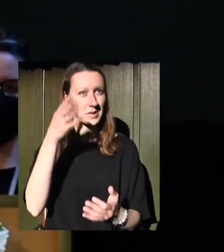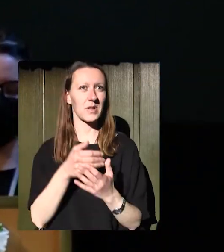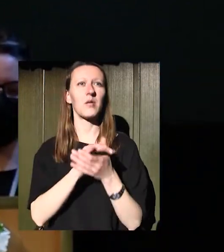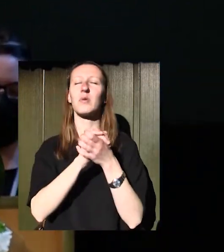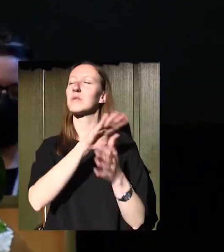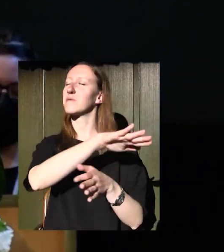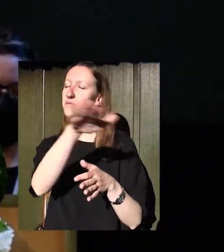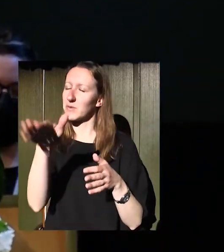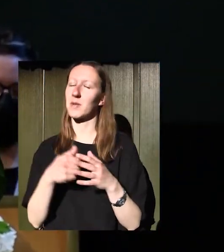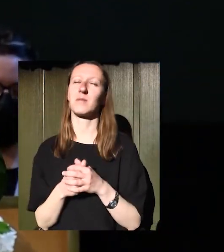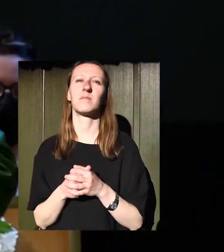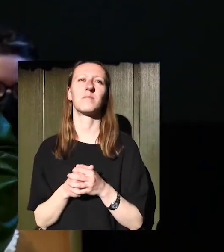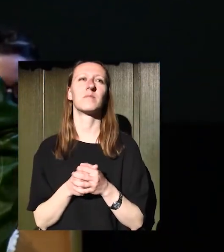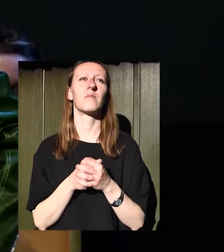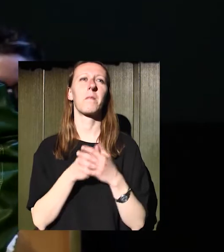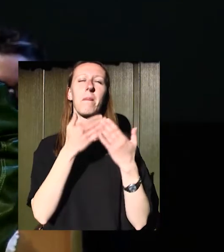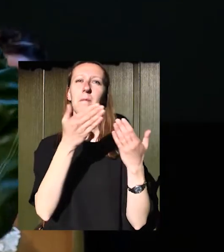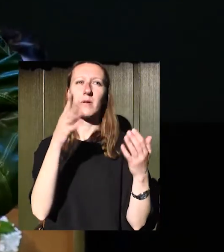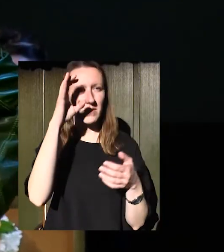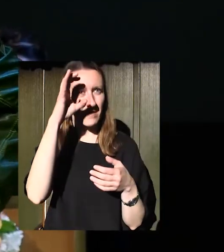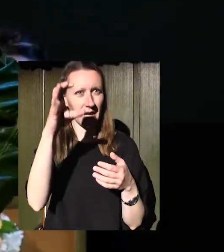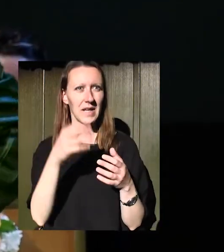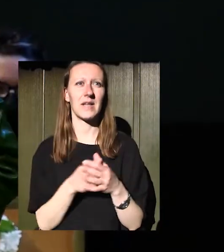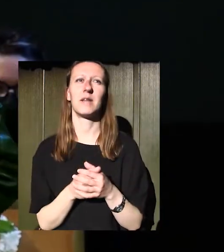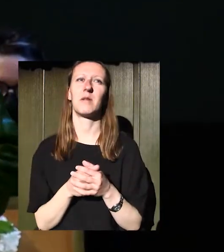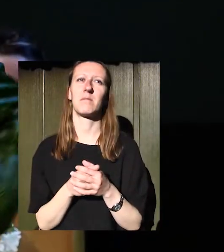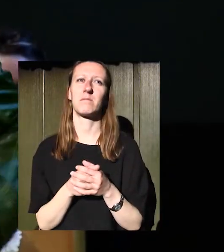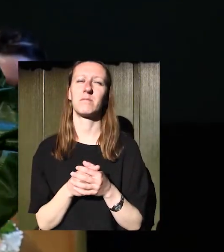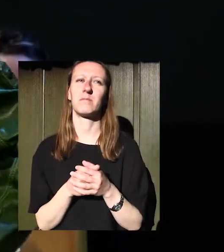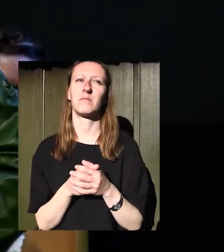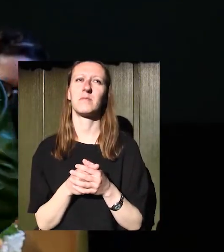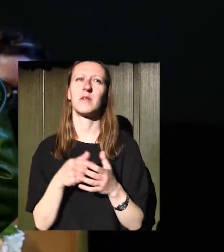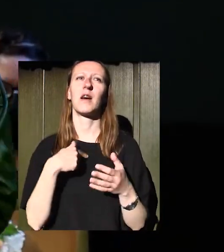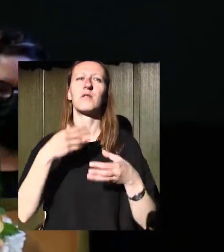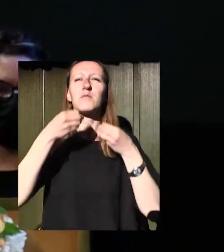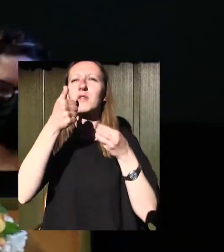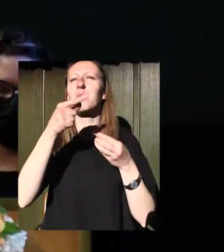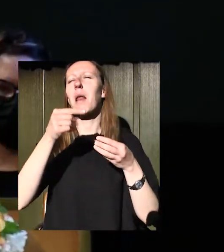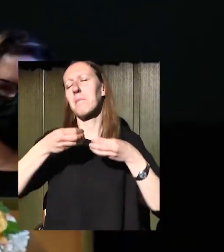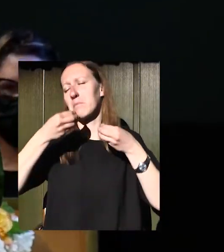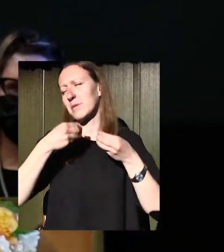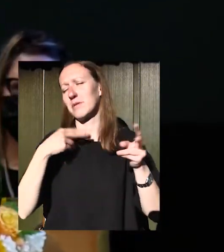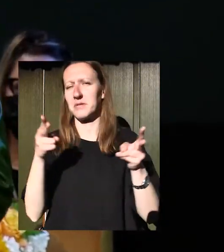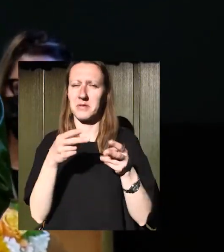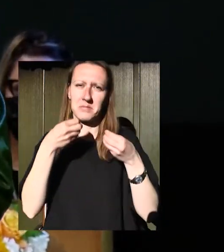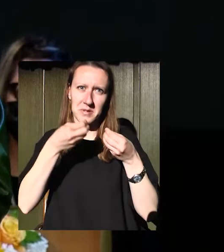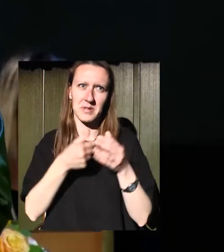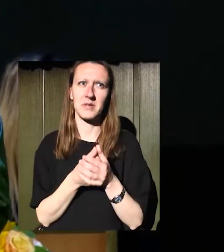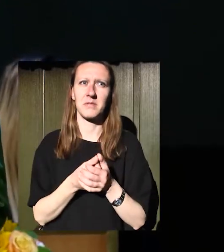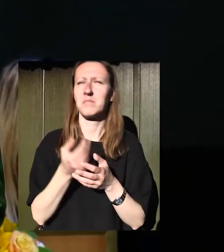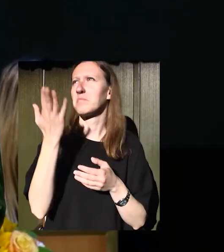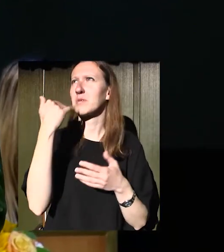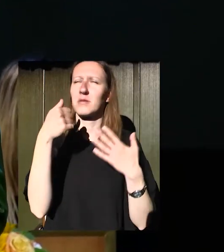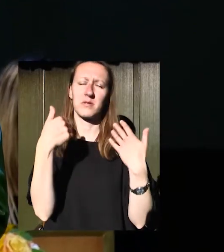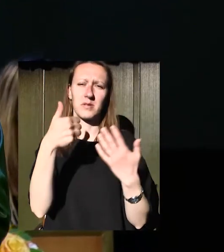Dobar dan, pozdrav svima, pozdrav gledateljima. Ja ću vam ispričati jednu malu priču.